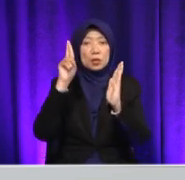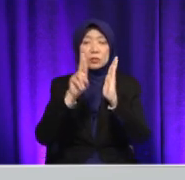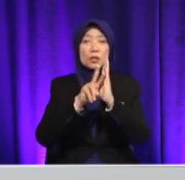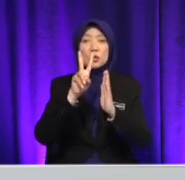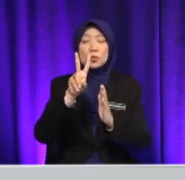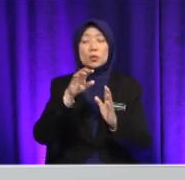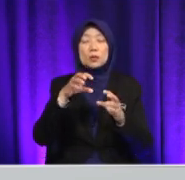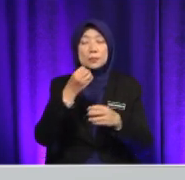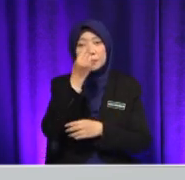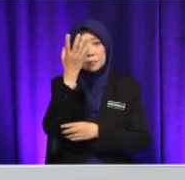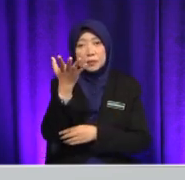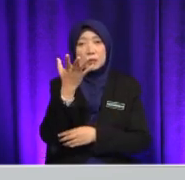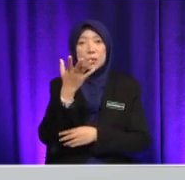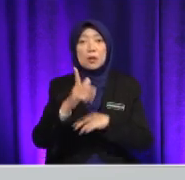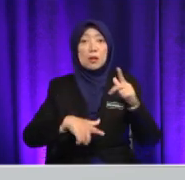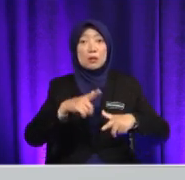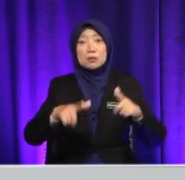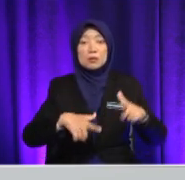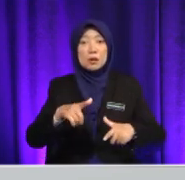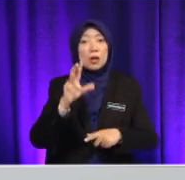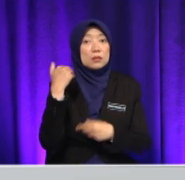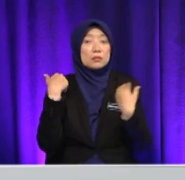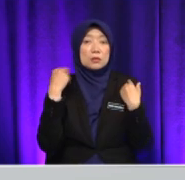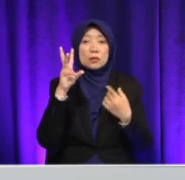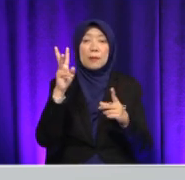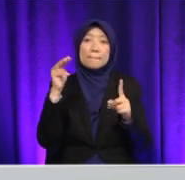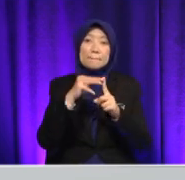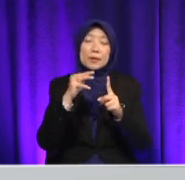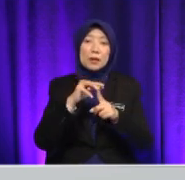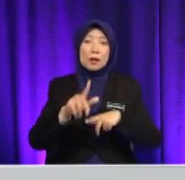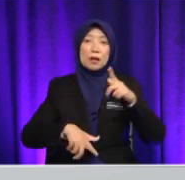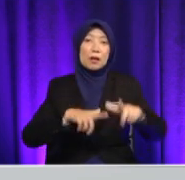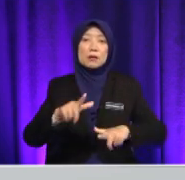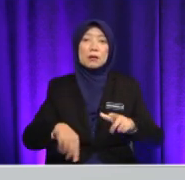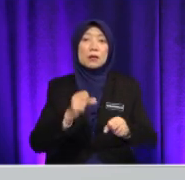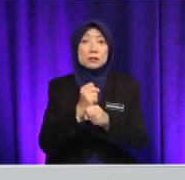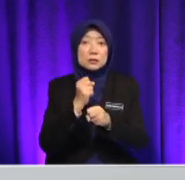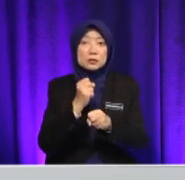mencetak poster tersebut ini dia bagi nama mereka ini adalah langkah kerja